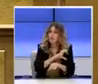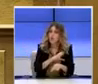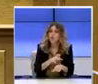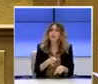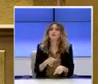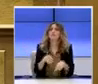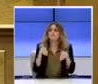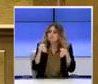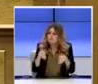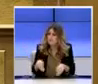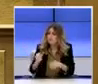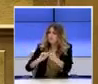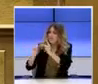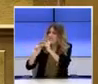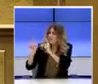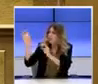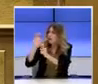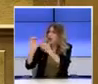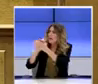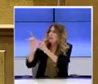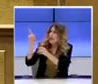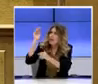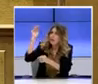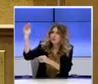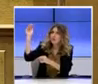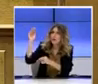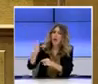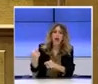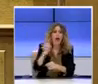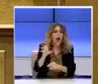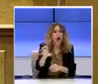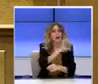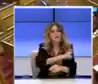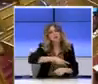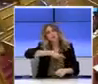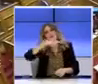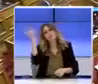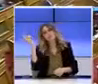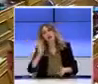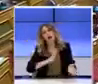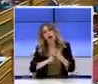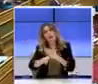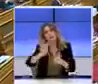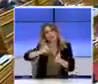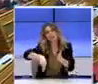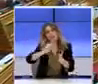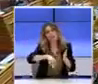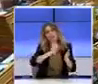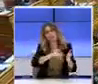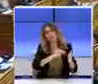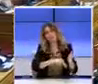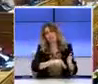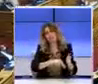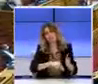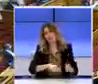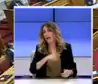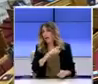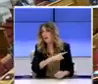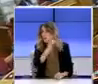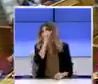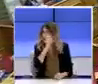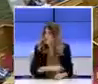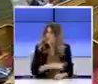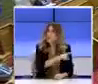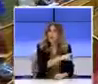οποία, εξ όσων δείχνουν οι νομοθετικές σας παρεμβάσεις, και εσείς οι ίδιοι έχετε αναγνωρίσει